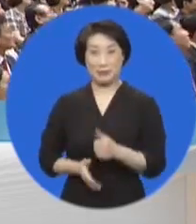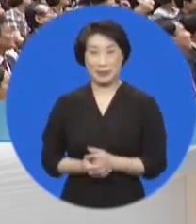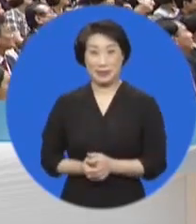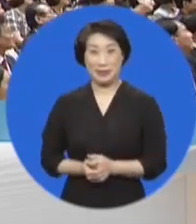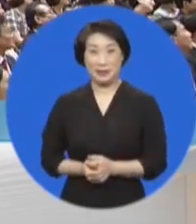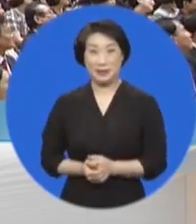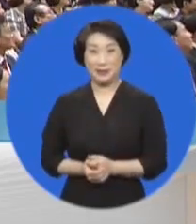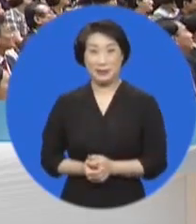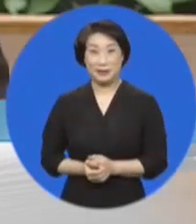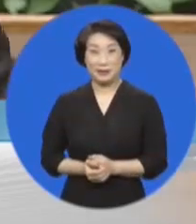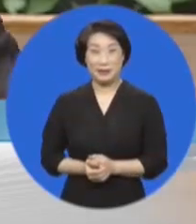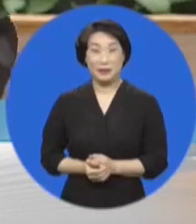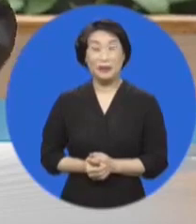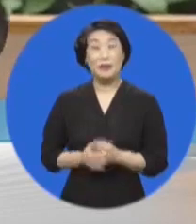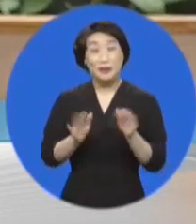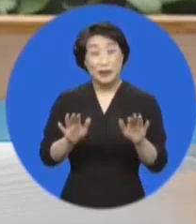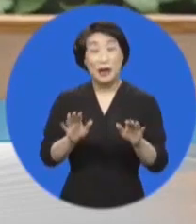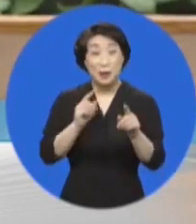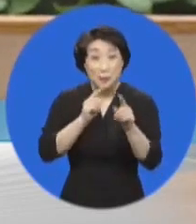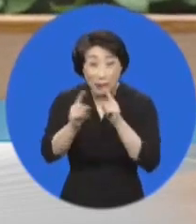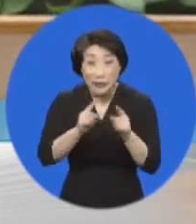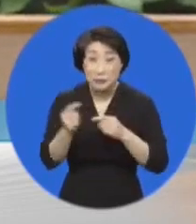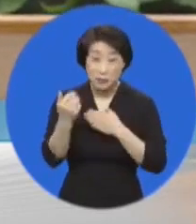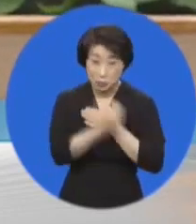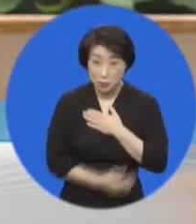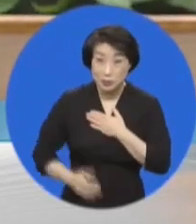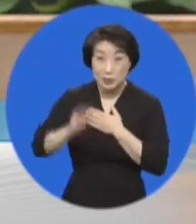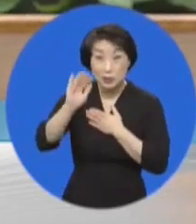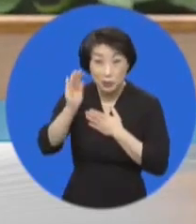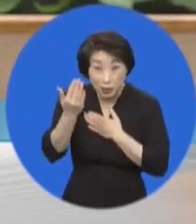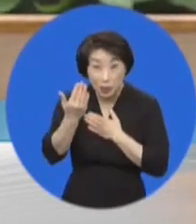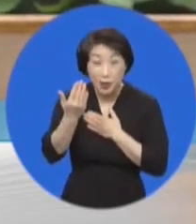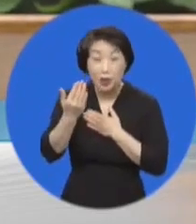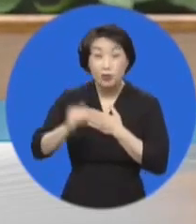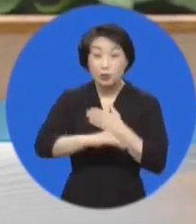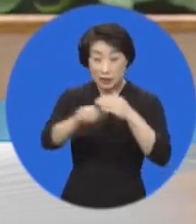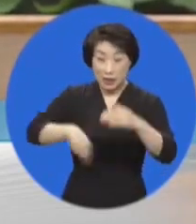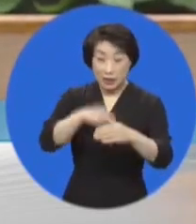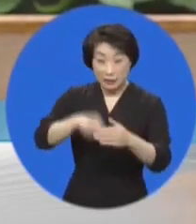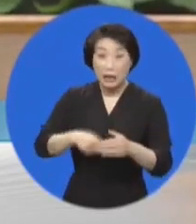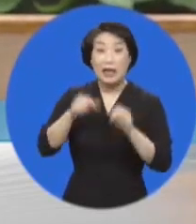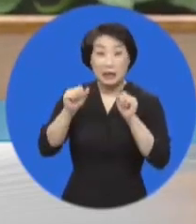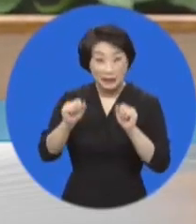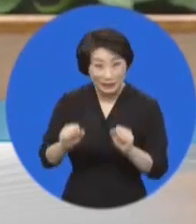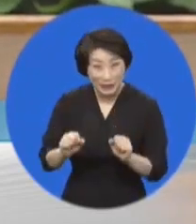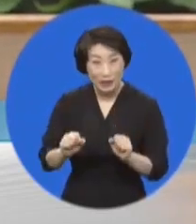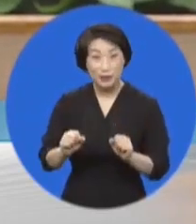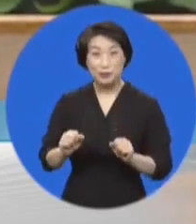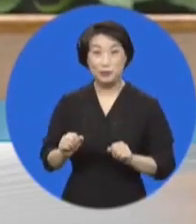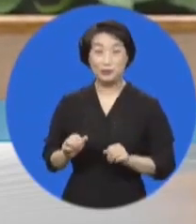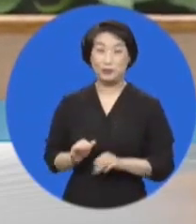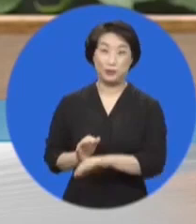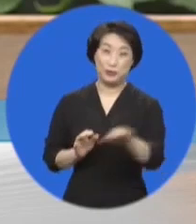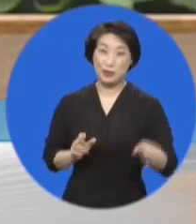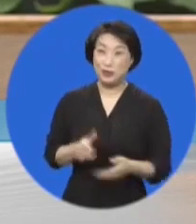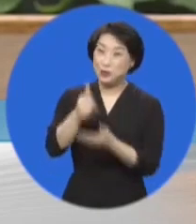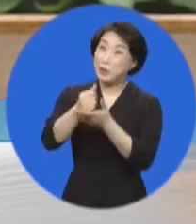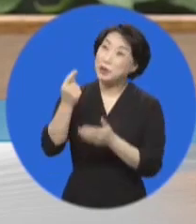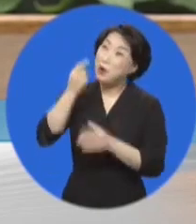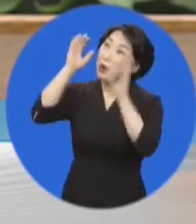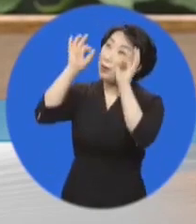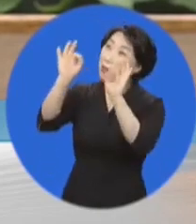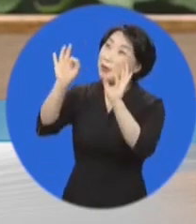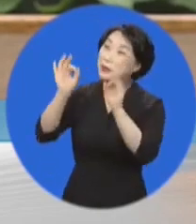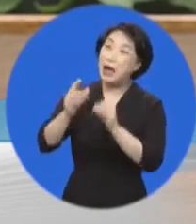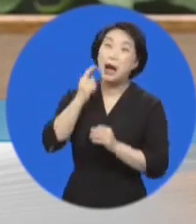예, 그저 말씀이 육신이 되어 우리 가운데 거하심에 우리가 그